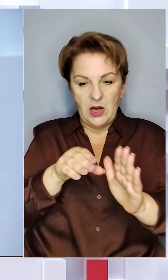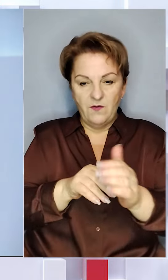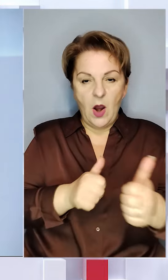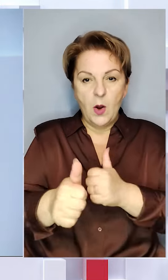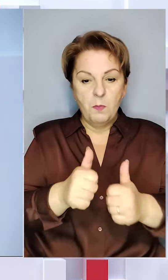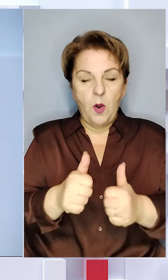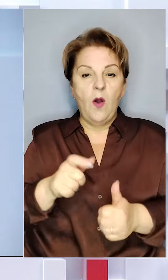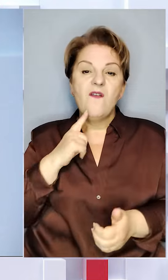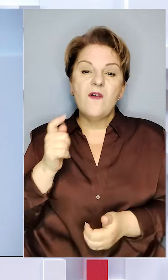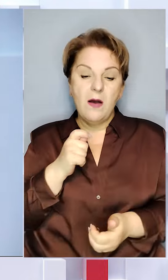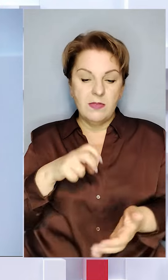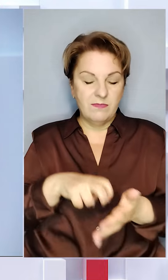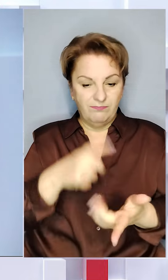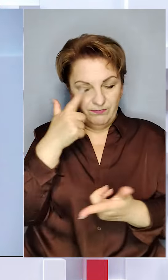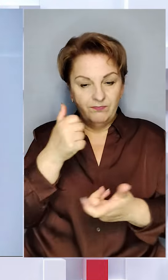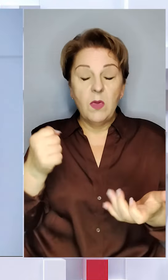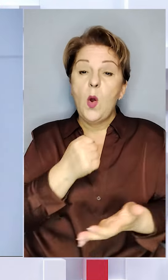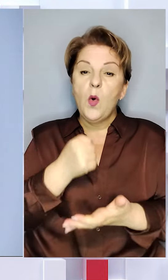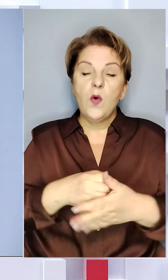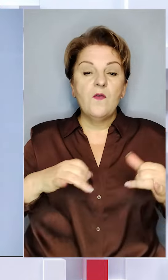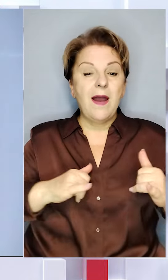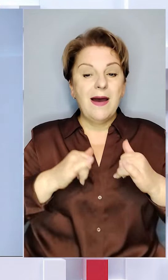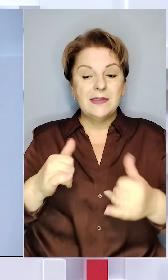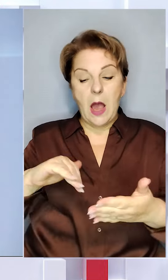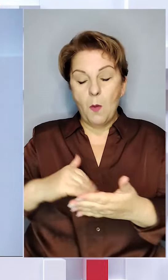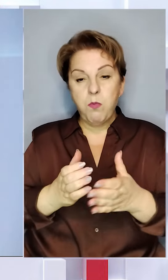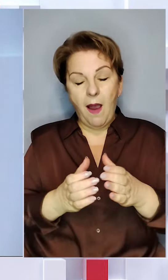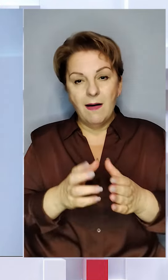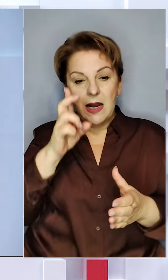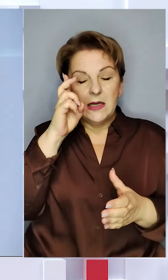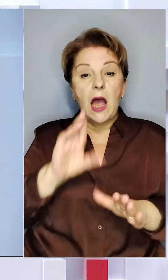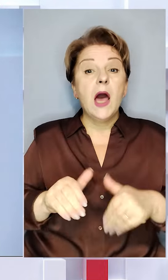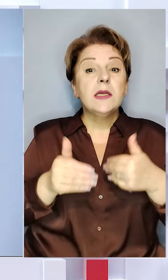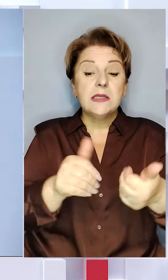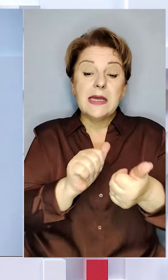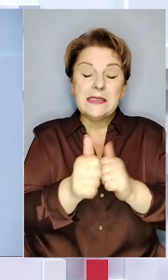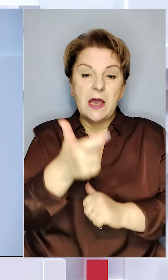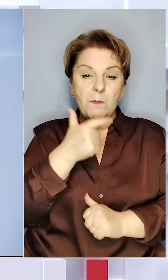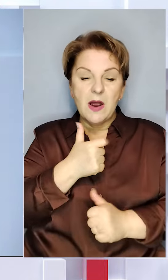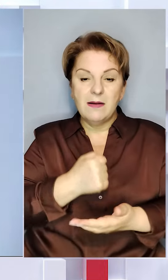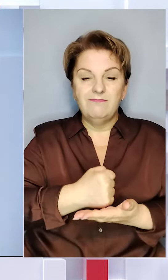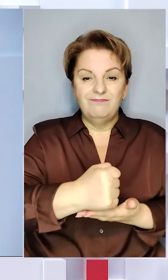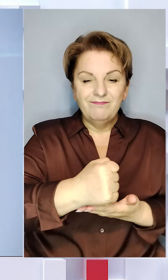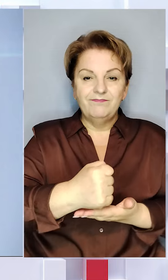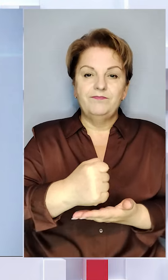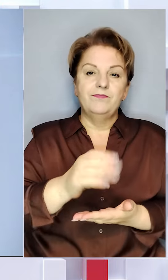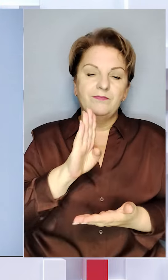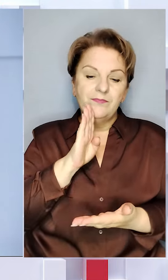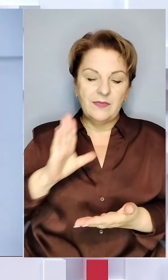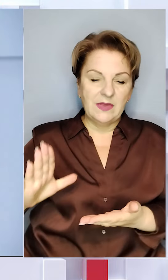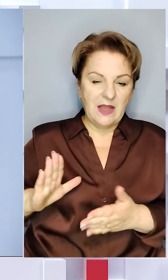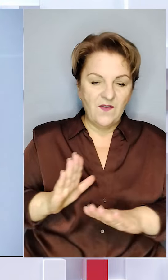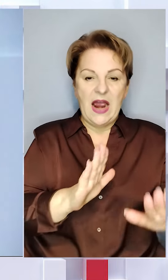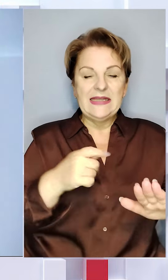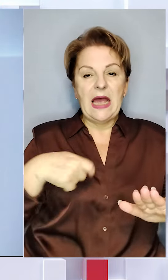У неділю він оприлюднив листа і повідомив, ухвалив таке рішення заради партії та країни. І запропонував замість себе кандидатуру